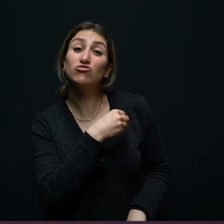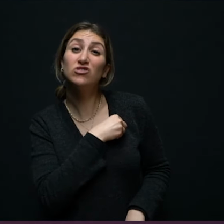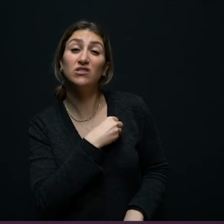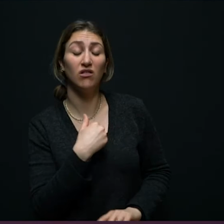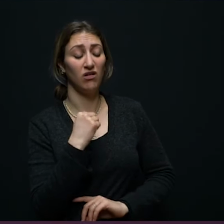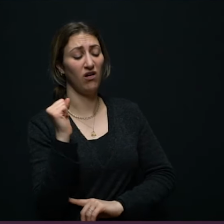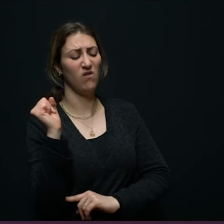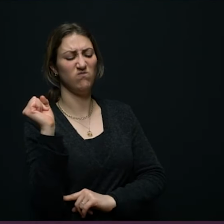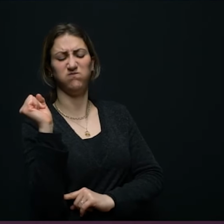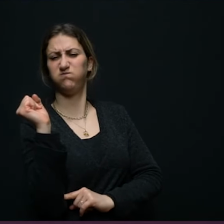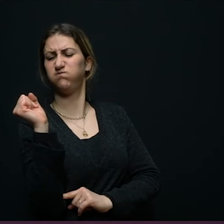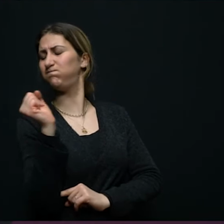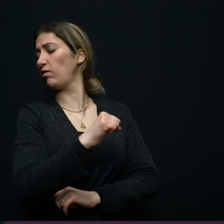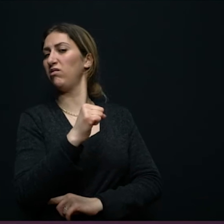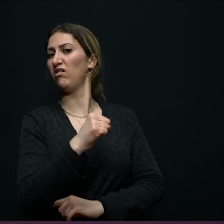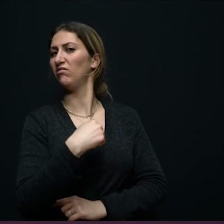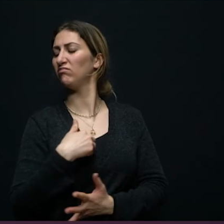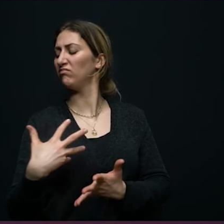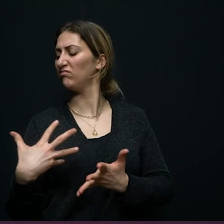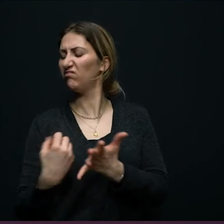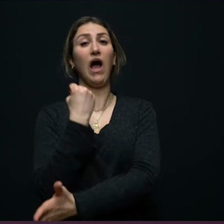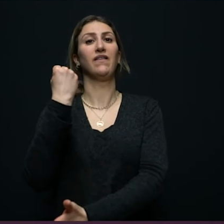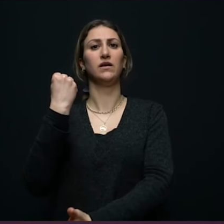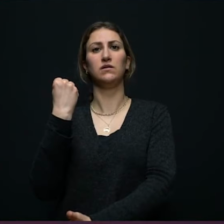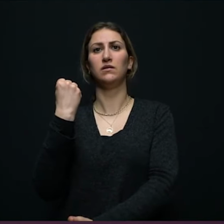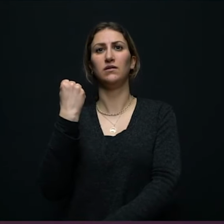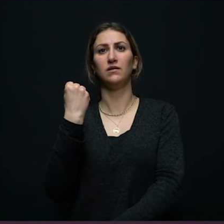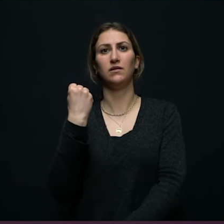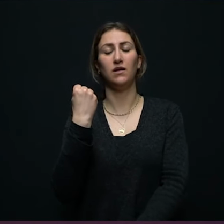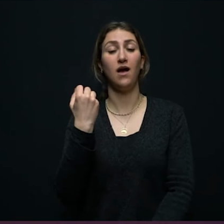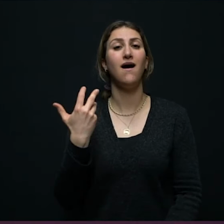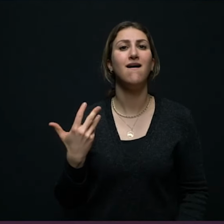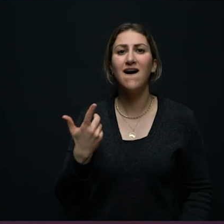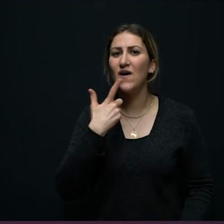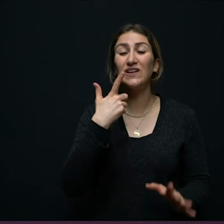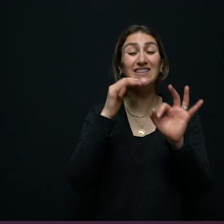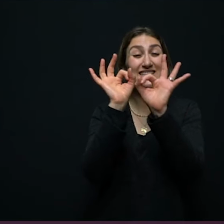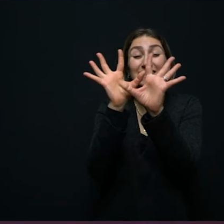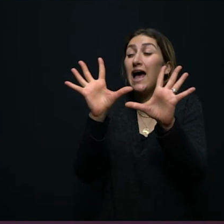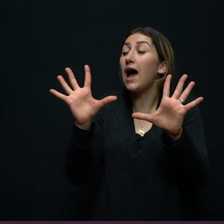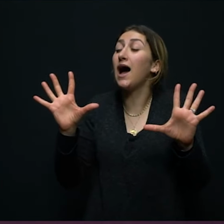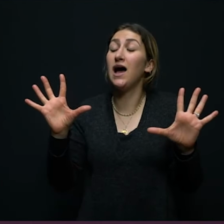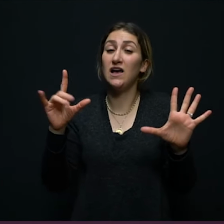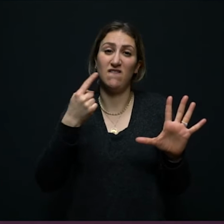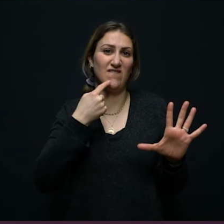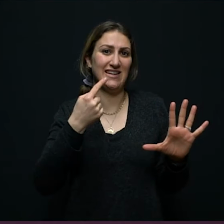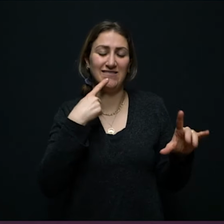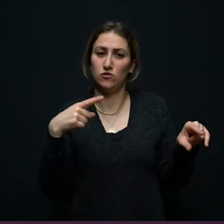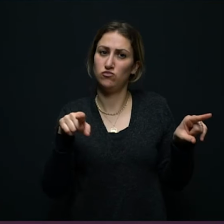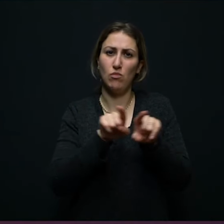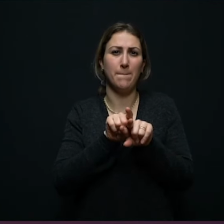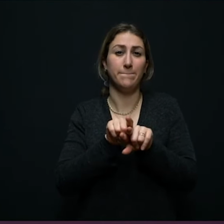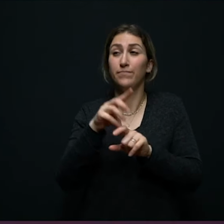ainsi être sain c'est aussi refléter la perfection morale du dieu saint